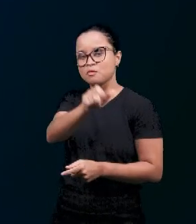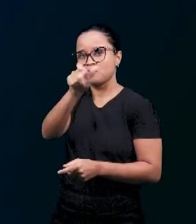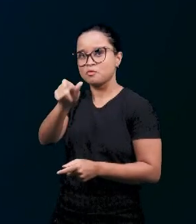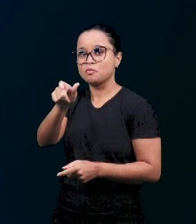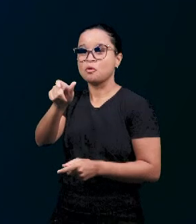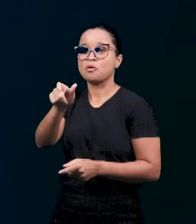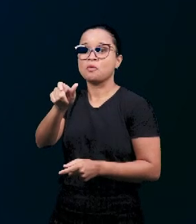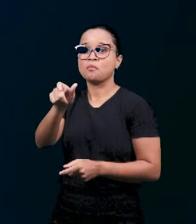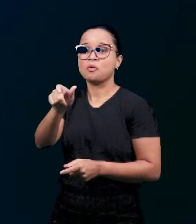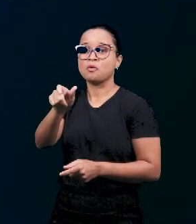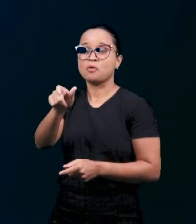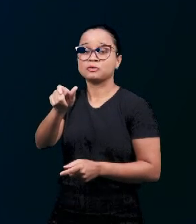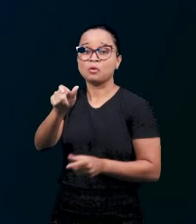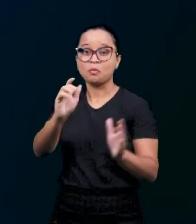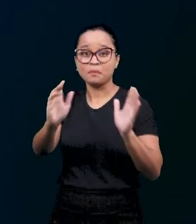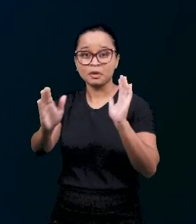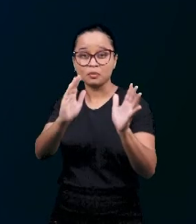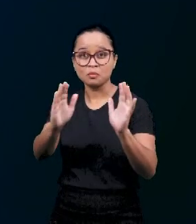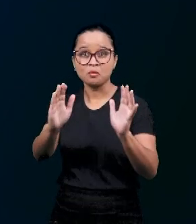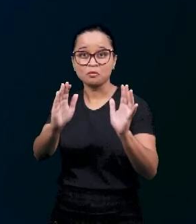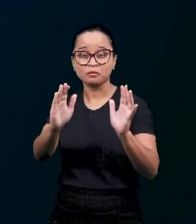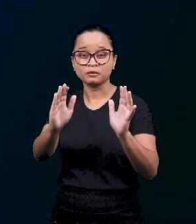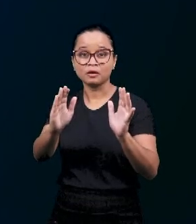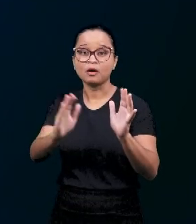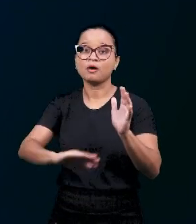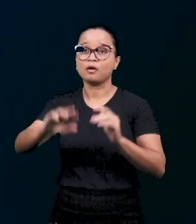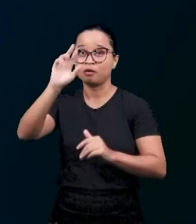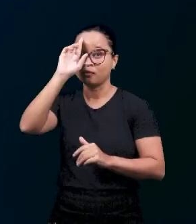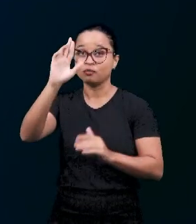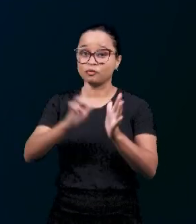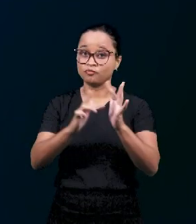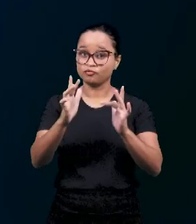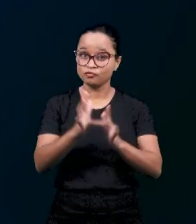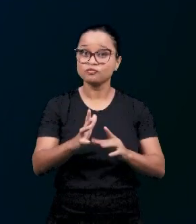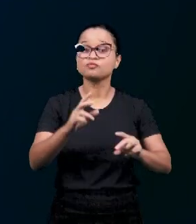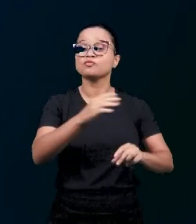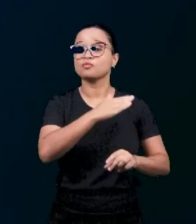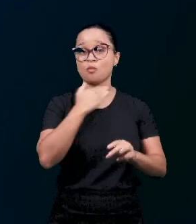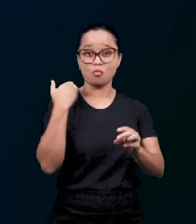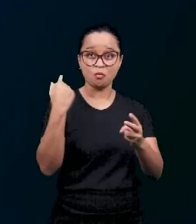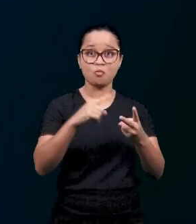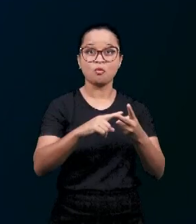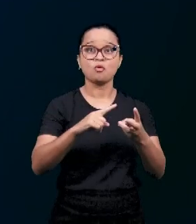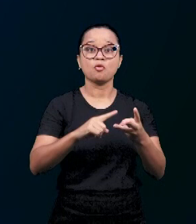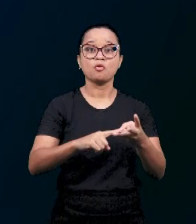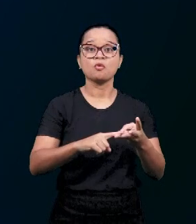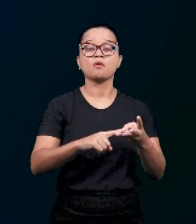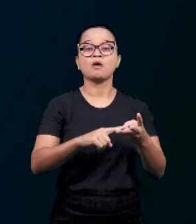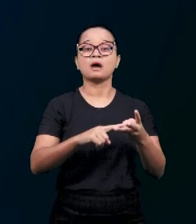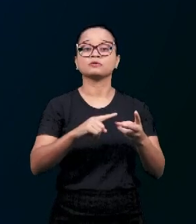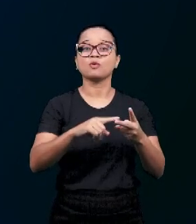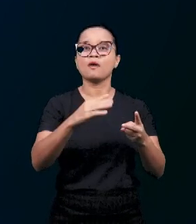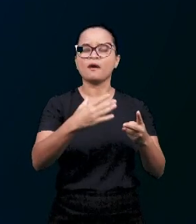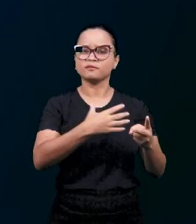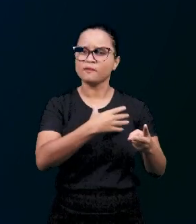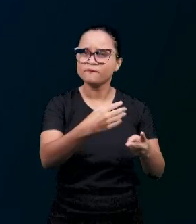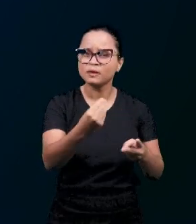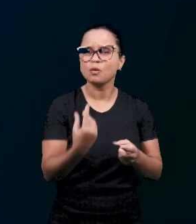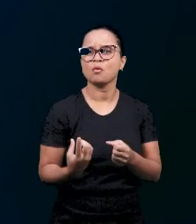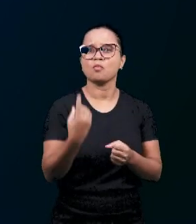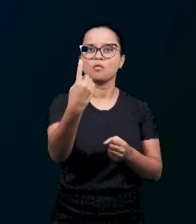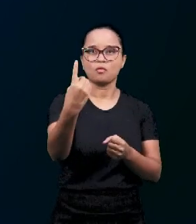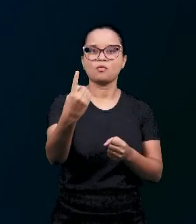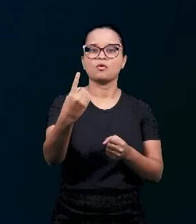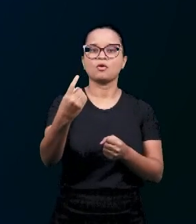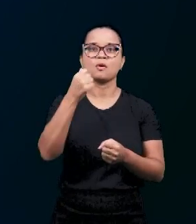participants, personnages de ce moment? Le Seigneur Jésus, le mort, fils unique, la mère qui